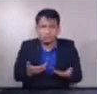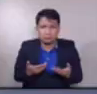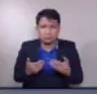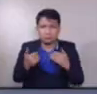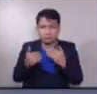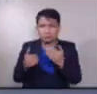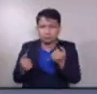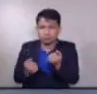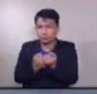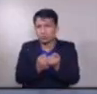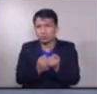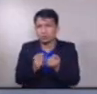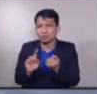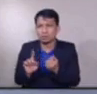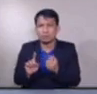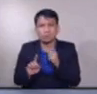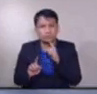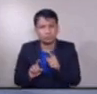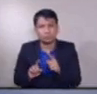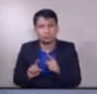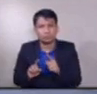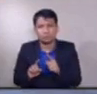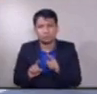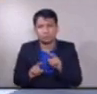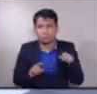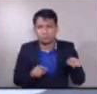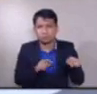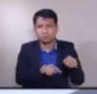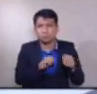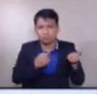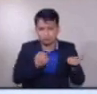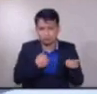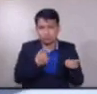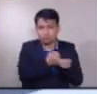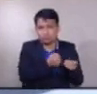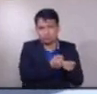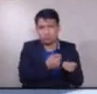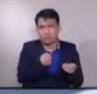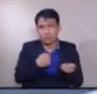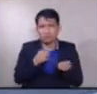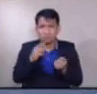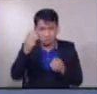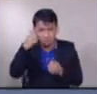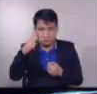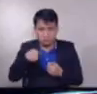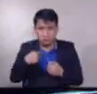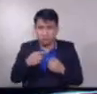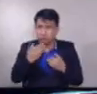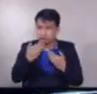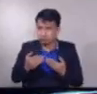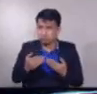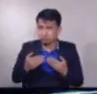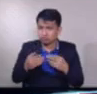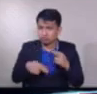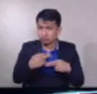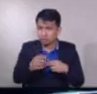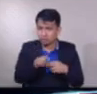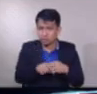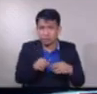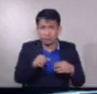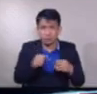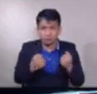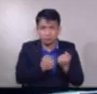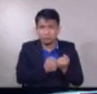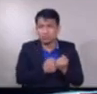mo na itong puno ko, of course, puno version, di ba? Yes po. In fact, sa tingin mo ba, yun ay isang version ng noodles na tinimpla ng